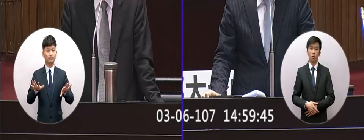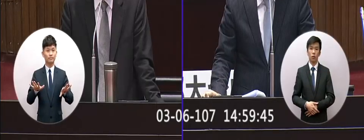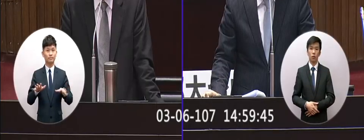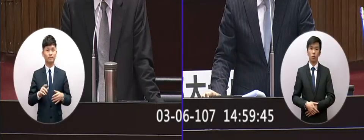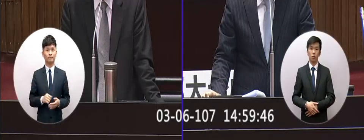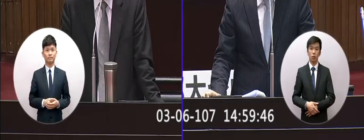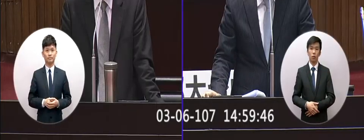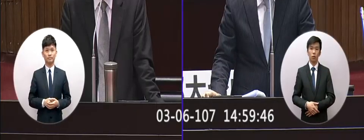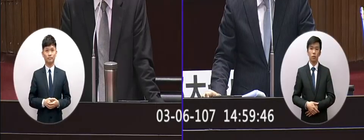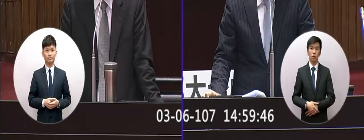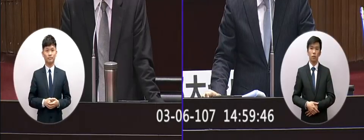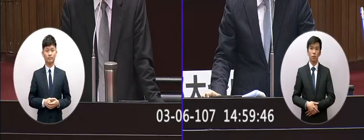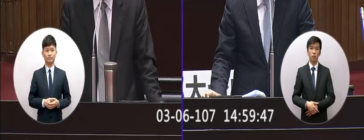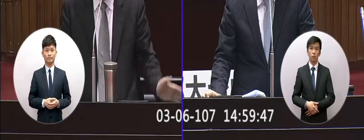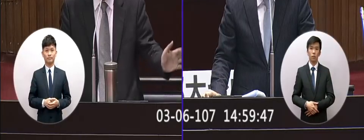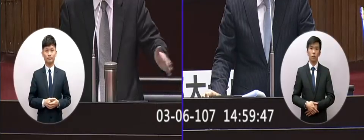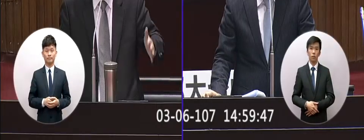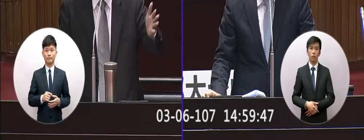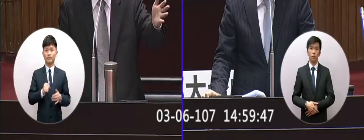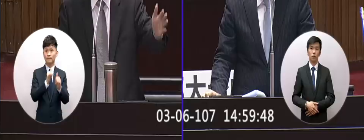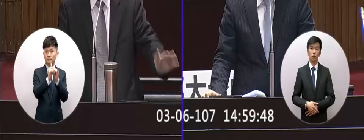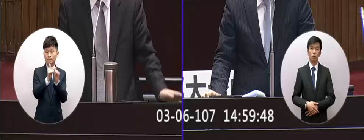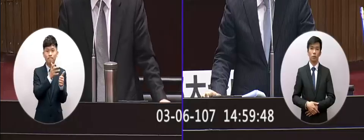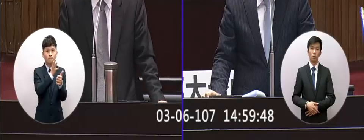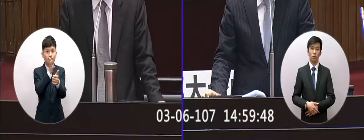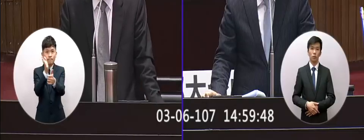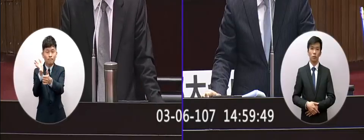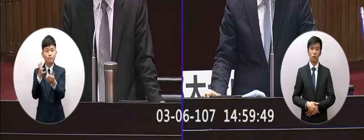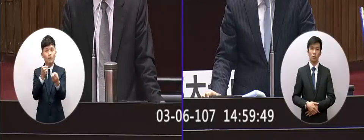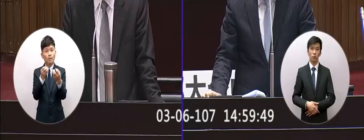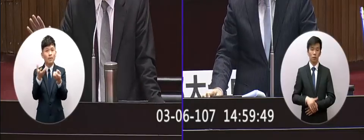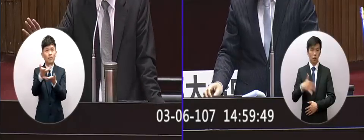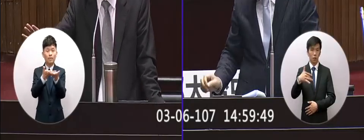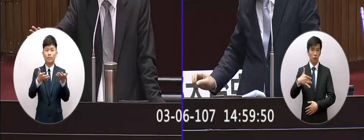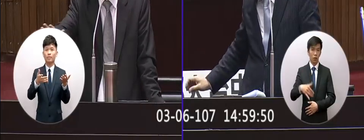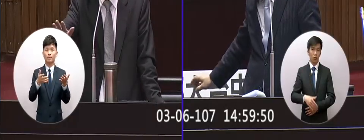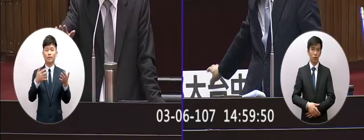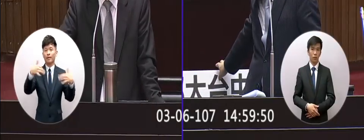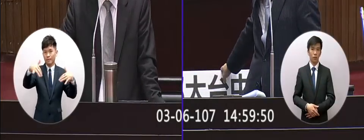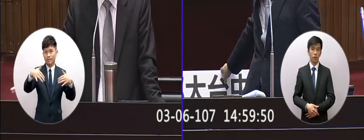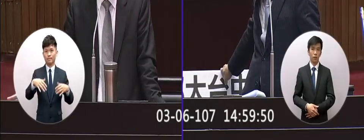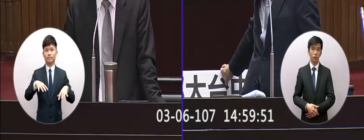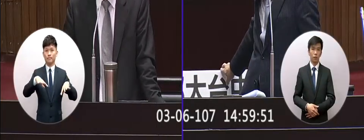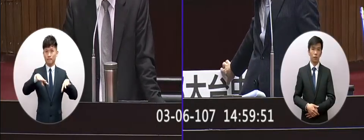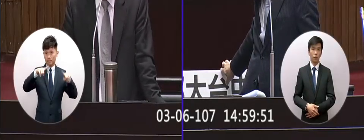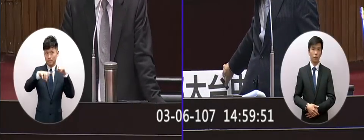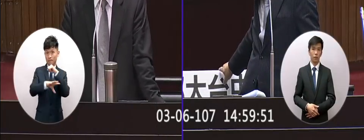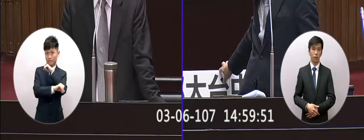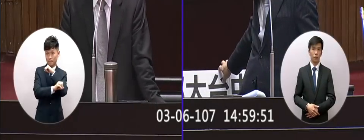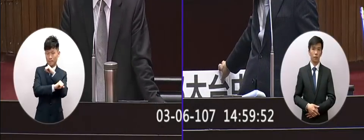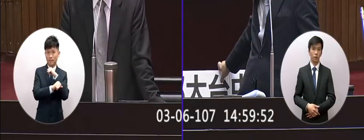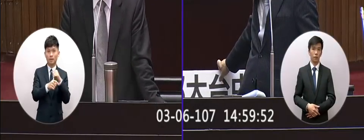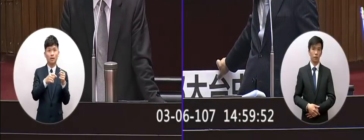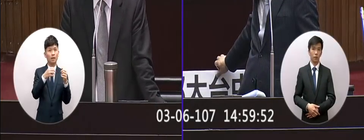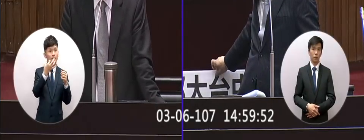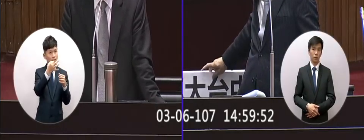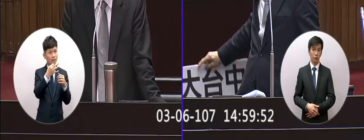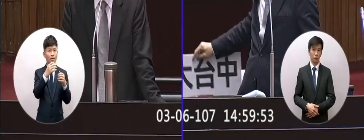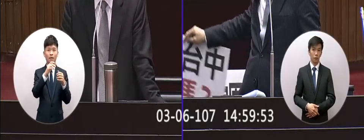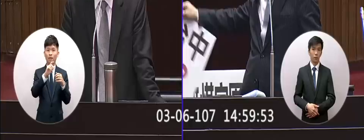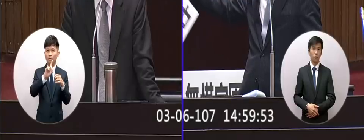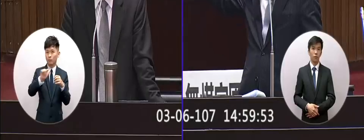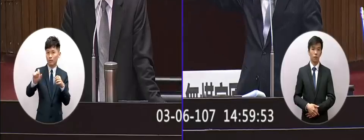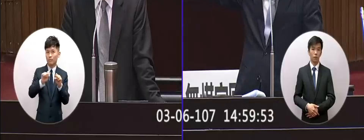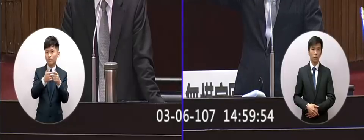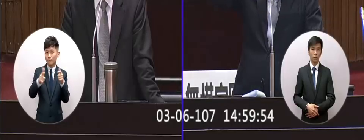进入这个民意调查或跟社会对话，还没有 嘛？ 我们现在先做，包括资源呢，包括问题的盘